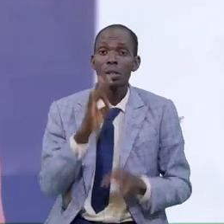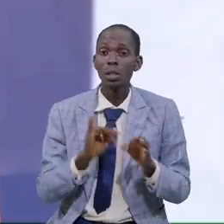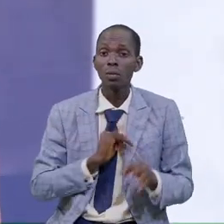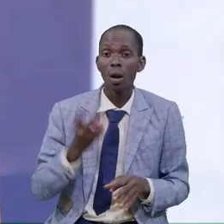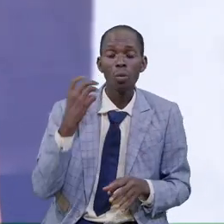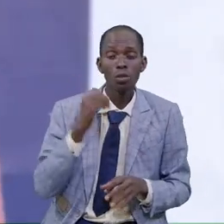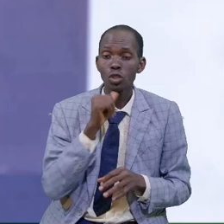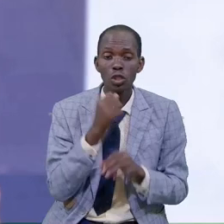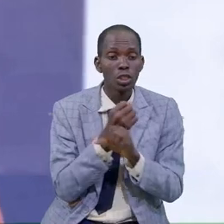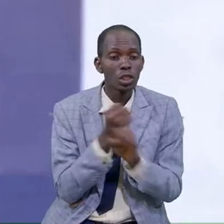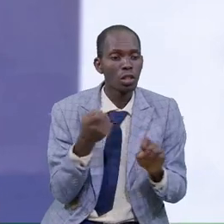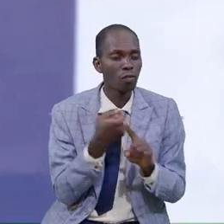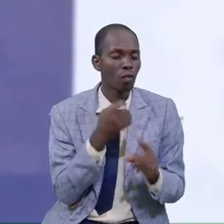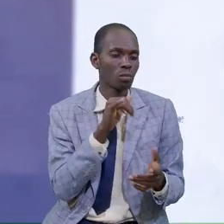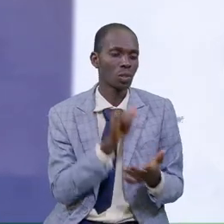cette société,